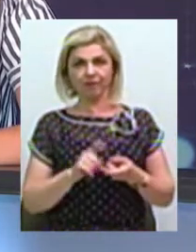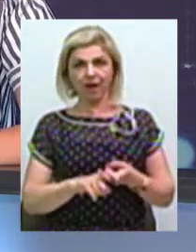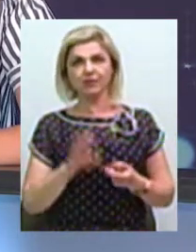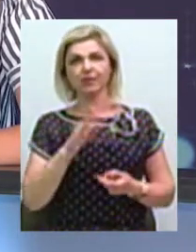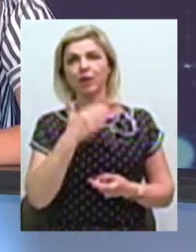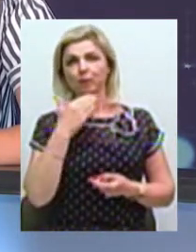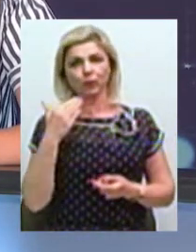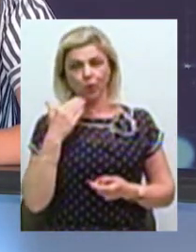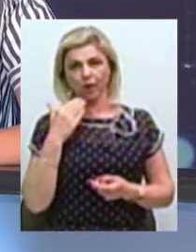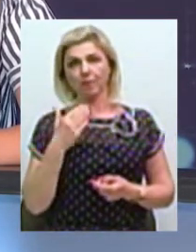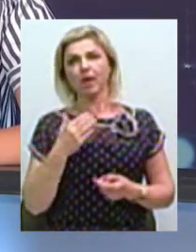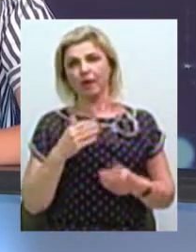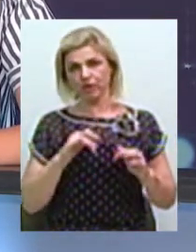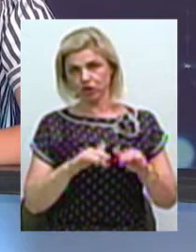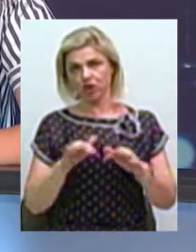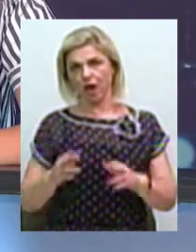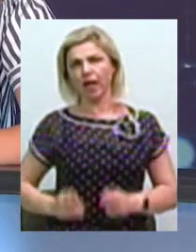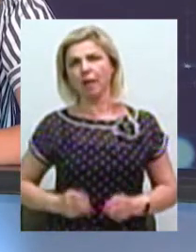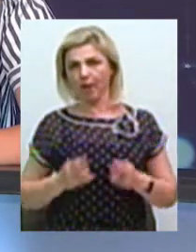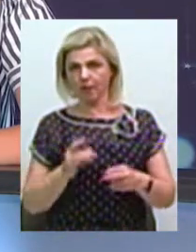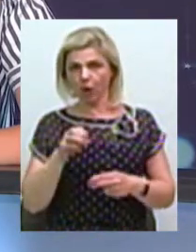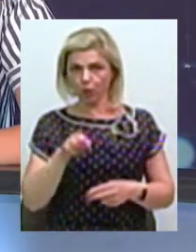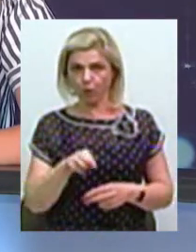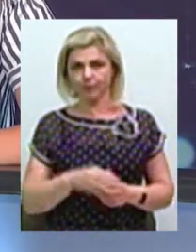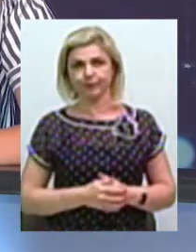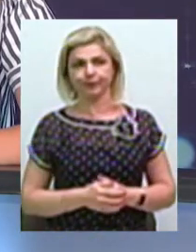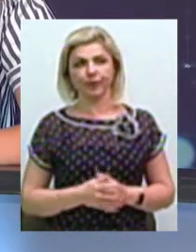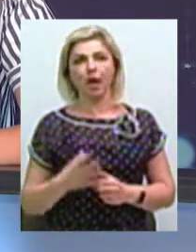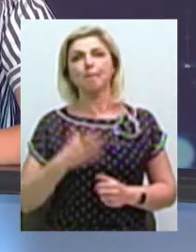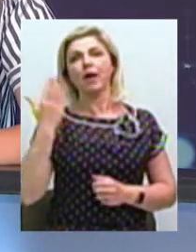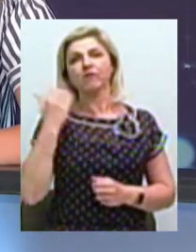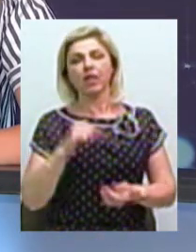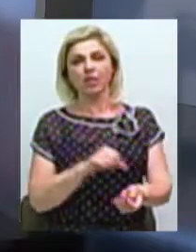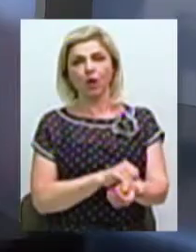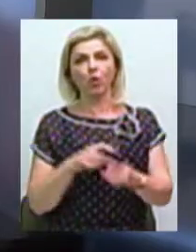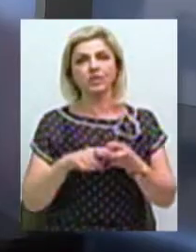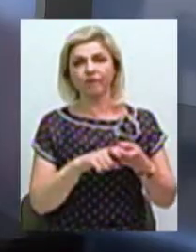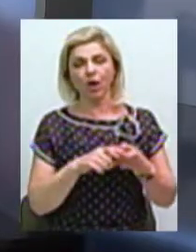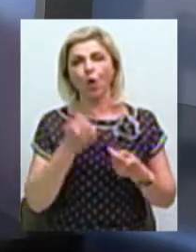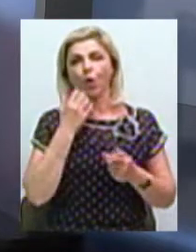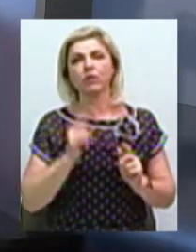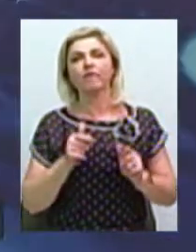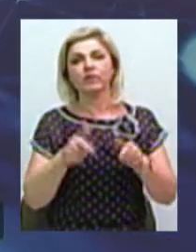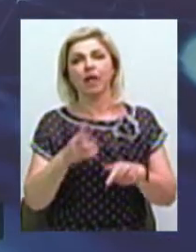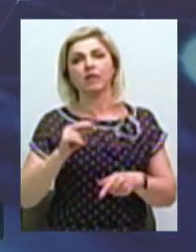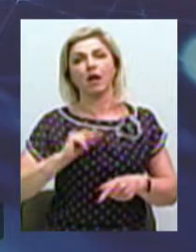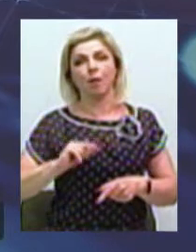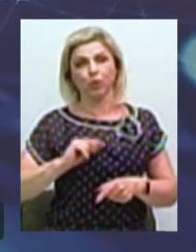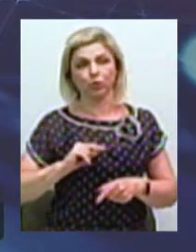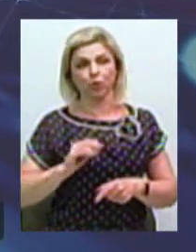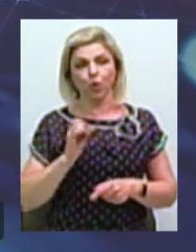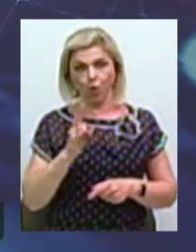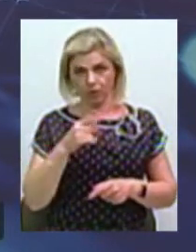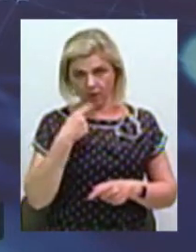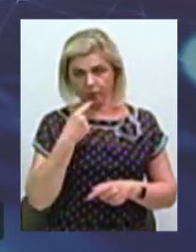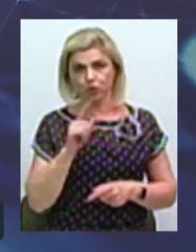многими негативными вещами, криминалом там, и так далее. А скажите, будь ласка, колишній наркозалежний, коли він влаштовується на роботу, він